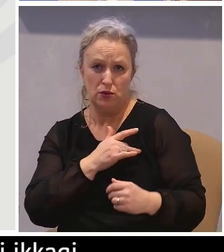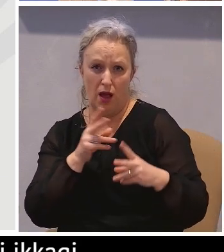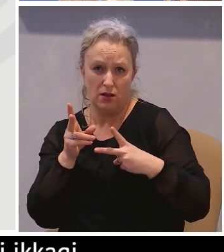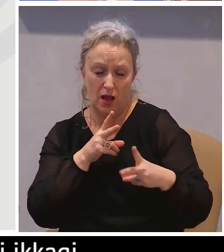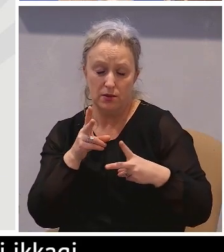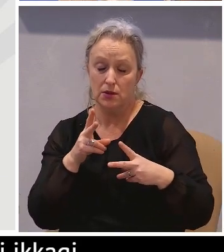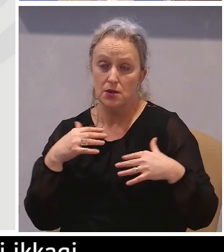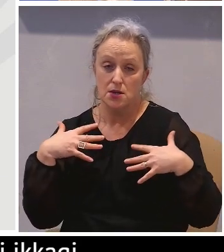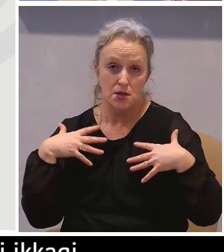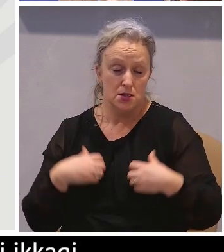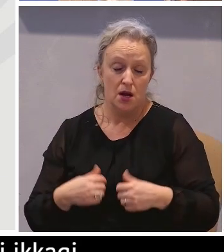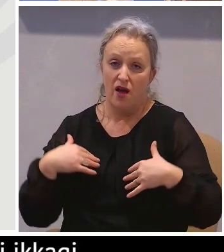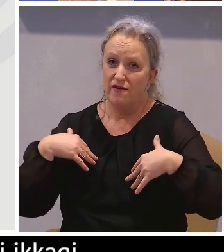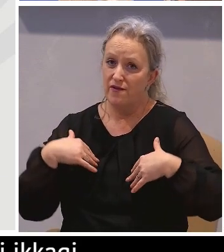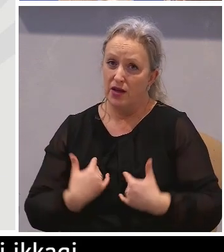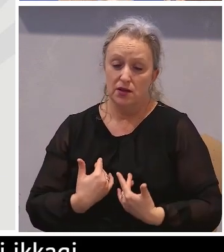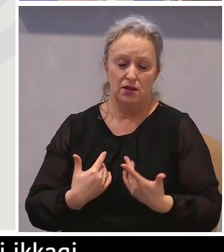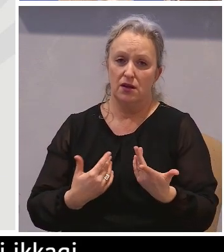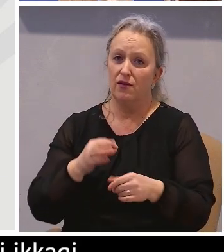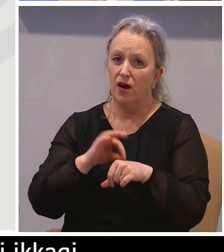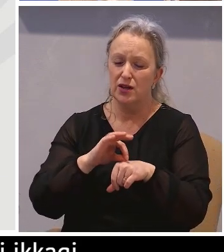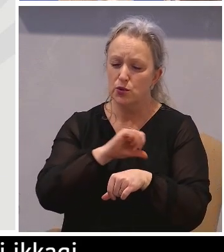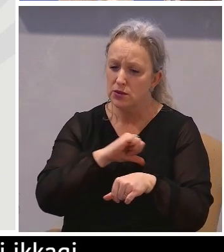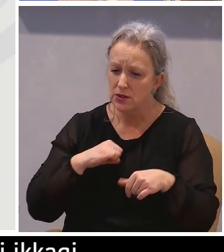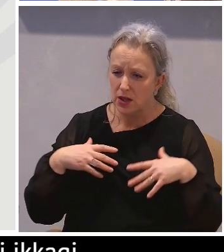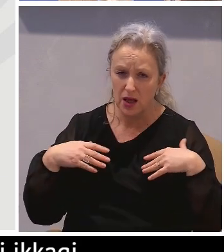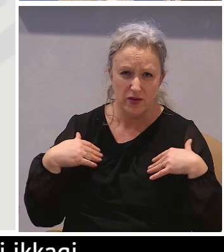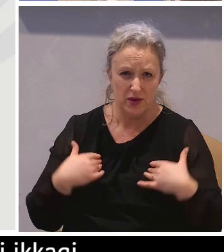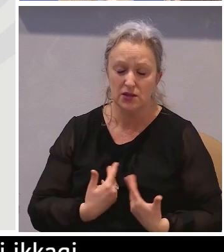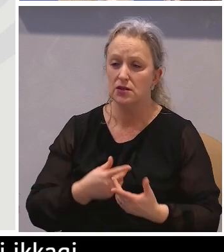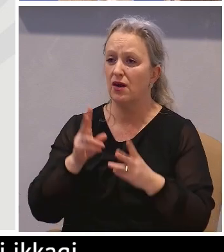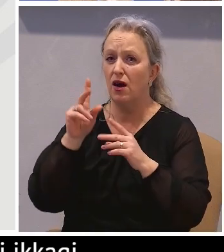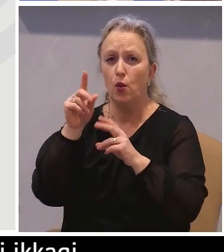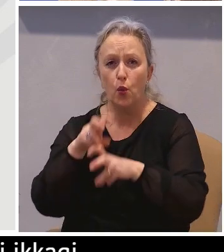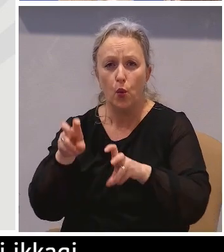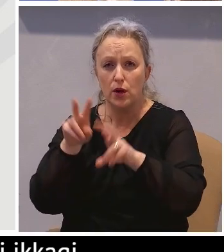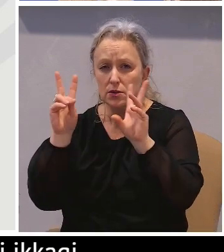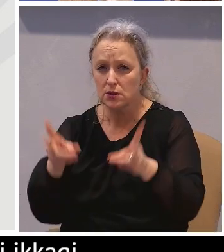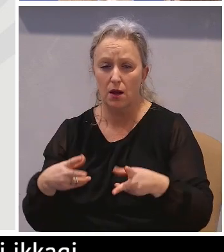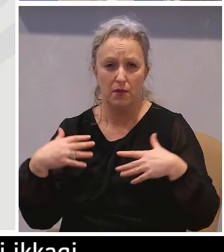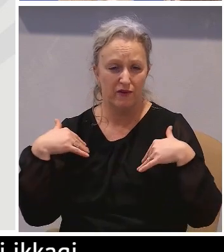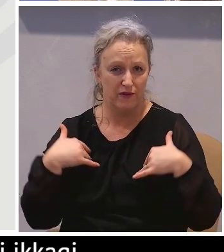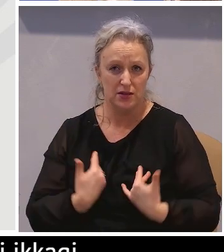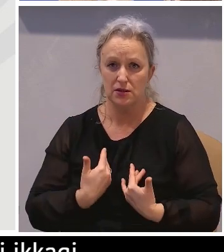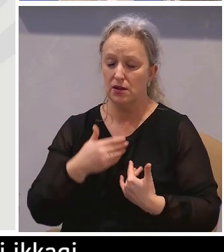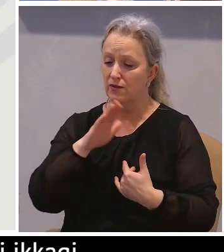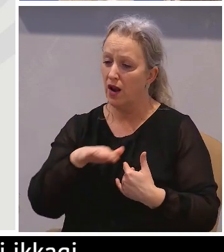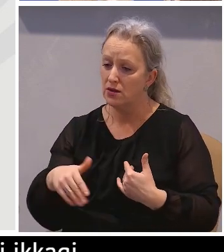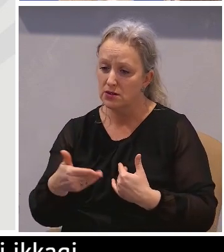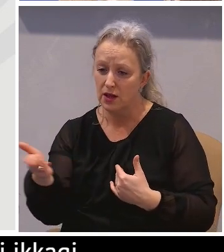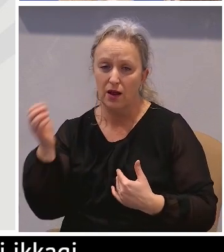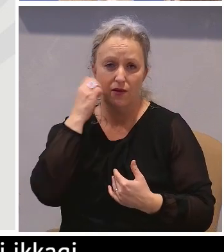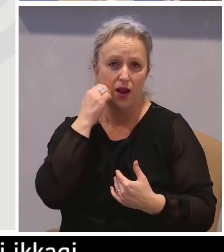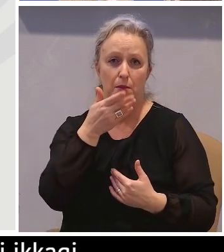every haigus on week, kurnav, then aga see this uuring is iseenesest, very kus me peame tiresome. kõiki andmeid teada ja I kirja understand on that üsna it's very kurnav lastele, kui tiresome to vanemad have